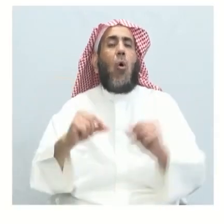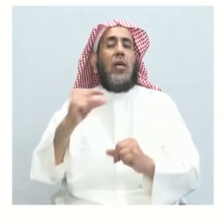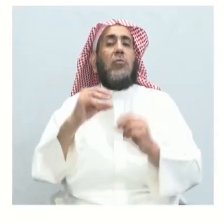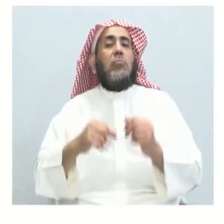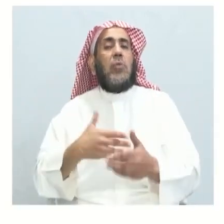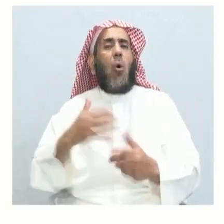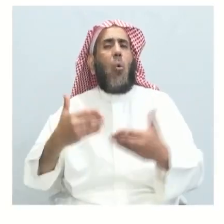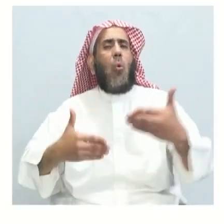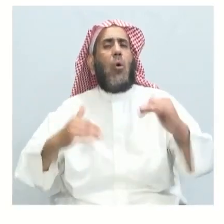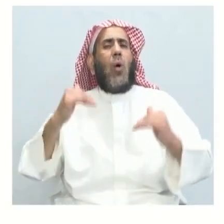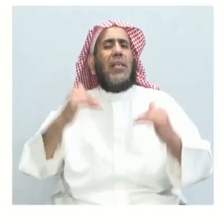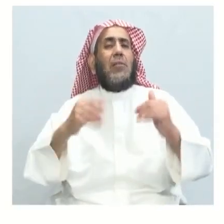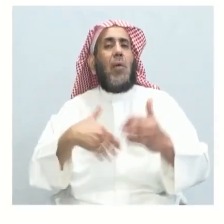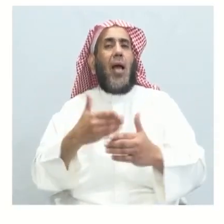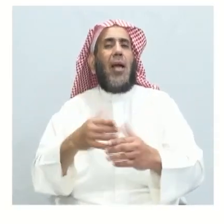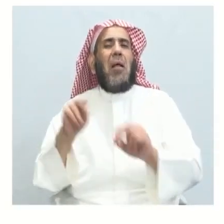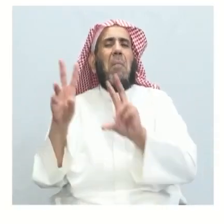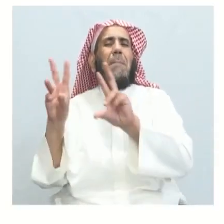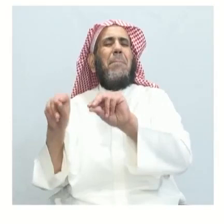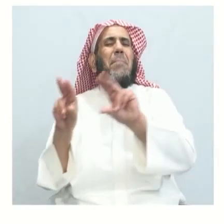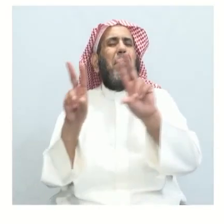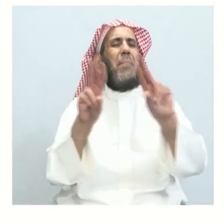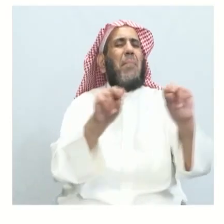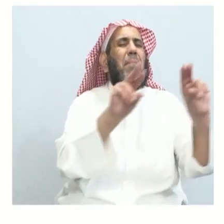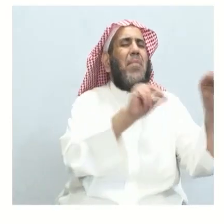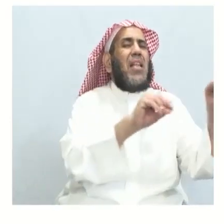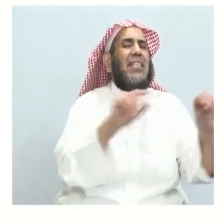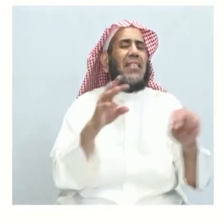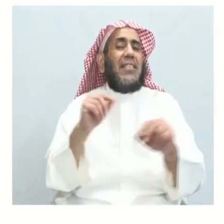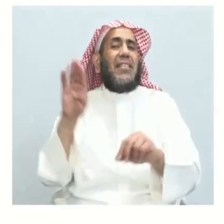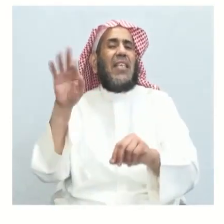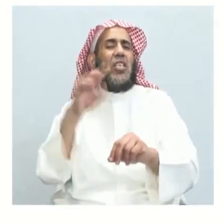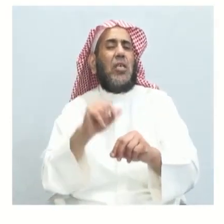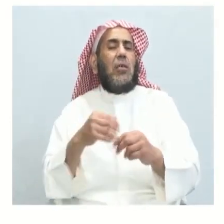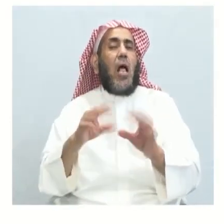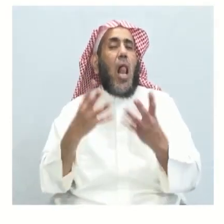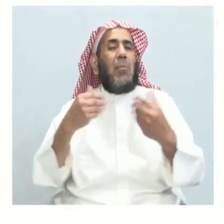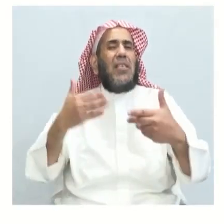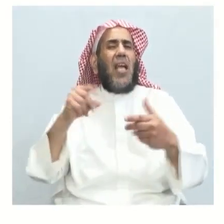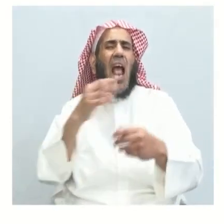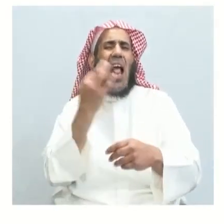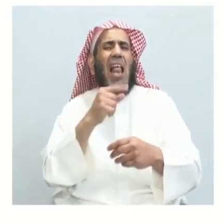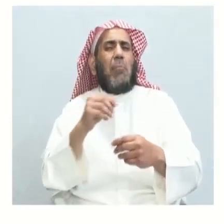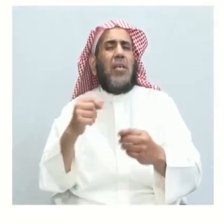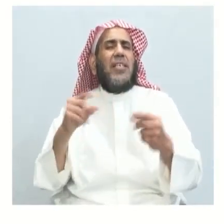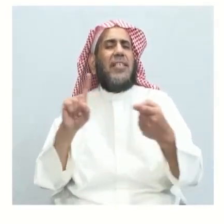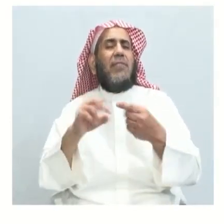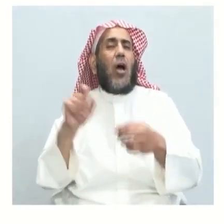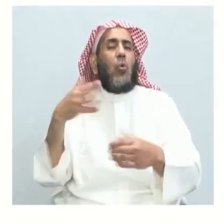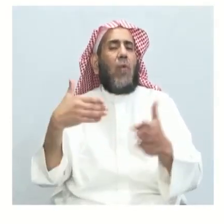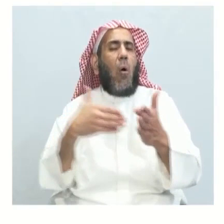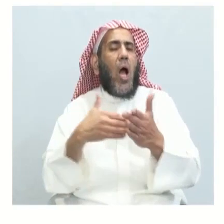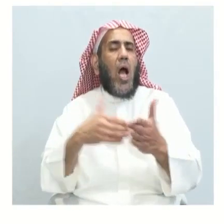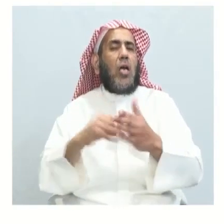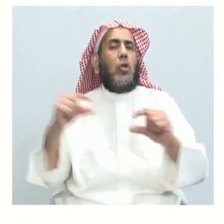توازنا قد ينتهي بها الى السجع معى ان فيها اهتمام ايضا بعلم السجع السجع مقصود ب اتفاق الحروف في اواخر